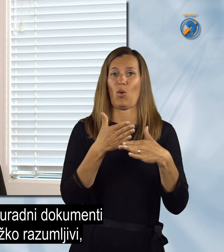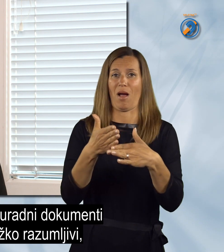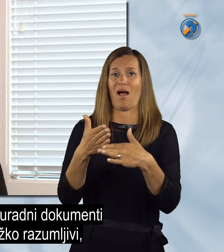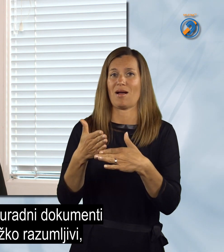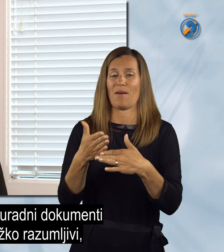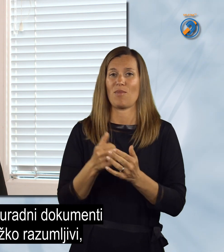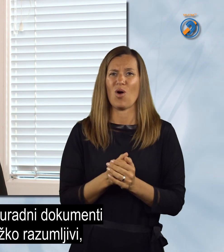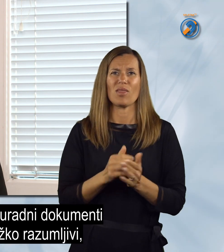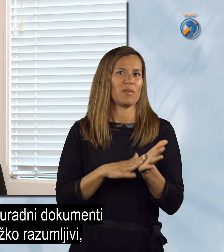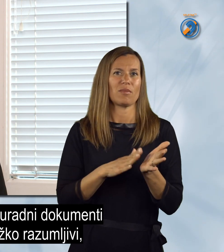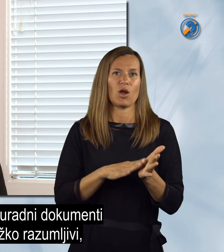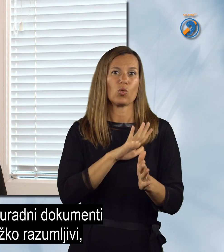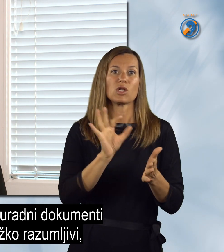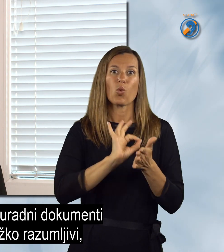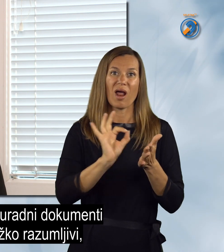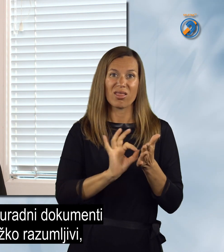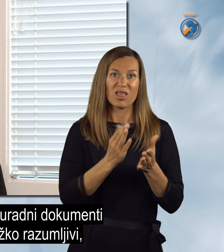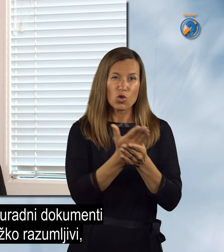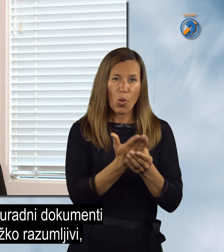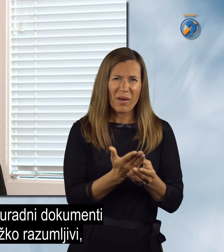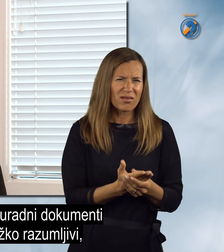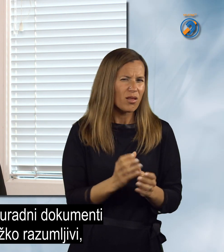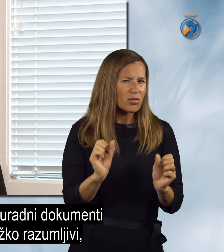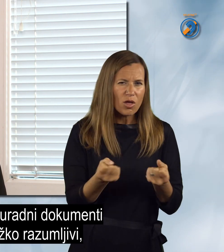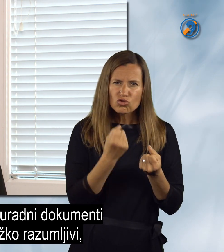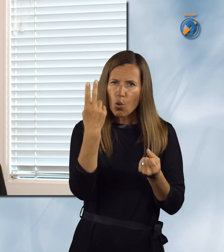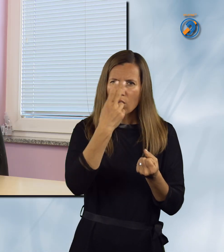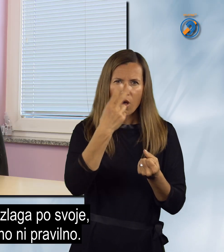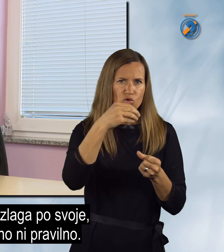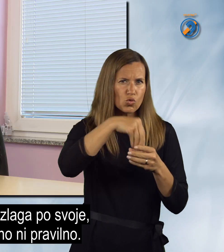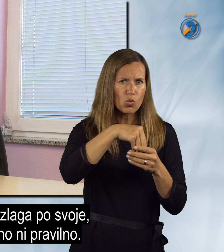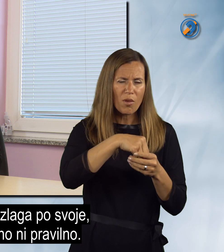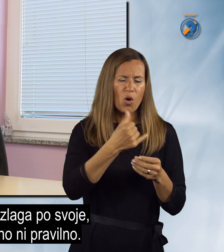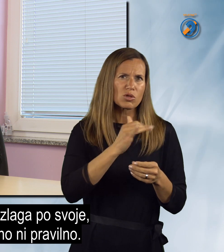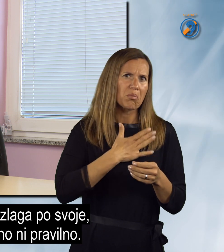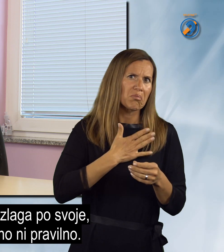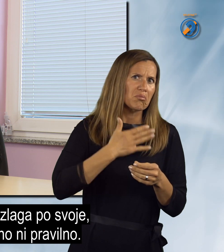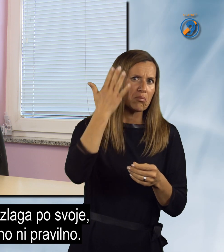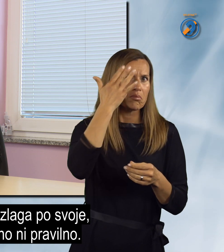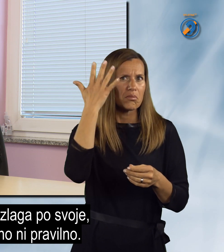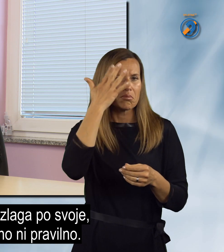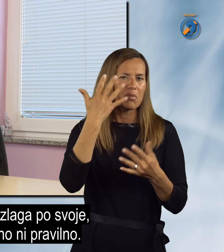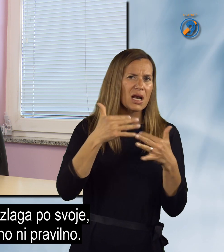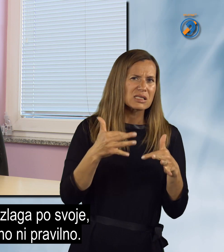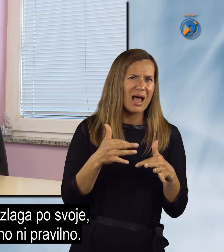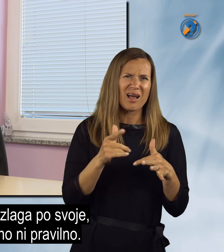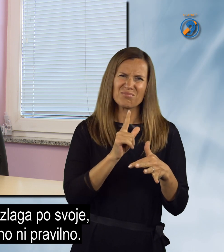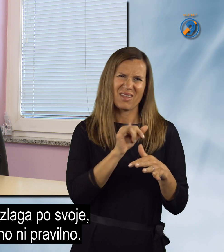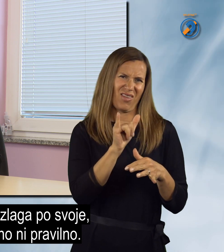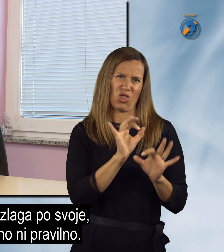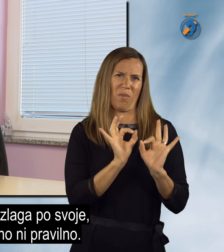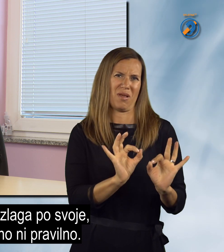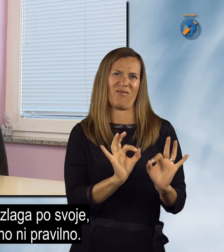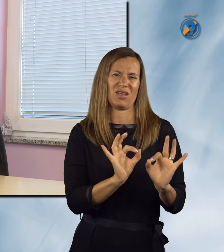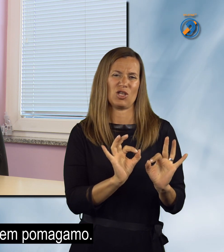vsi uradni dokumenti so za njih težko razumljivi. Vsak si razlaga po svoje, kar pa vedno tudi